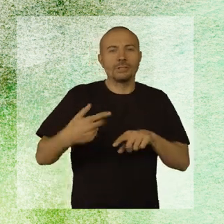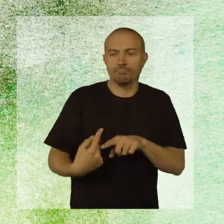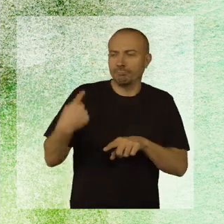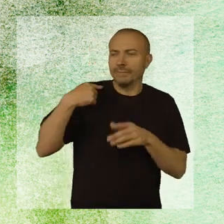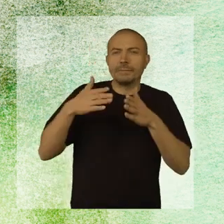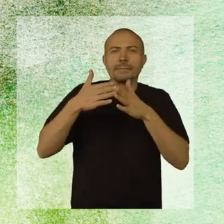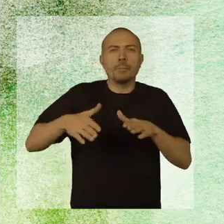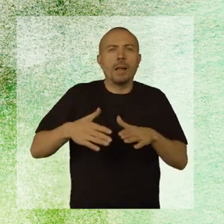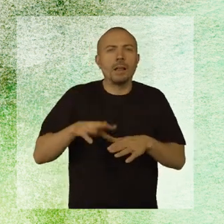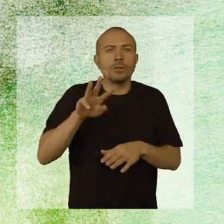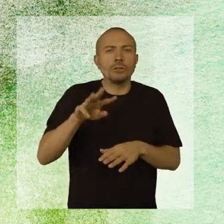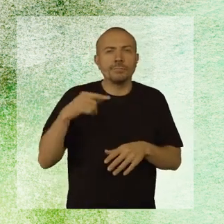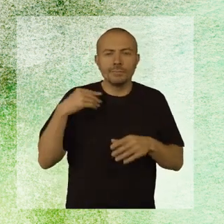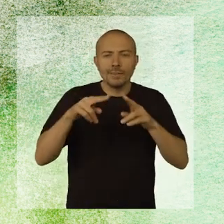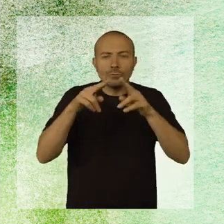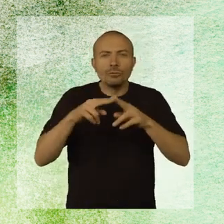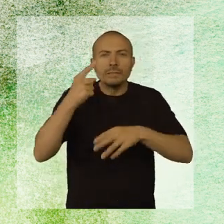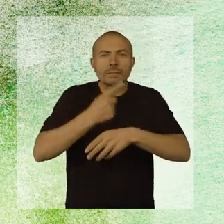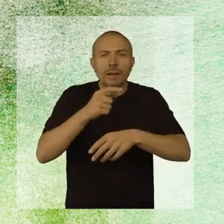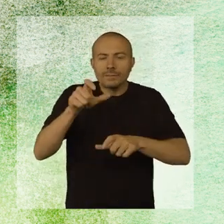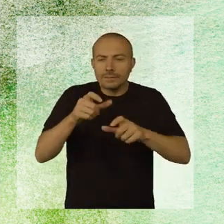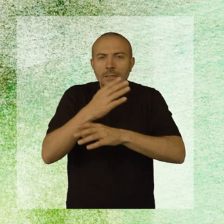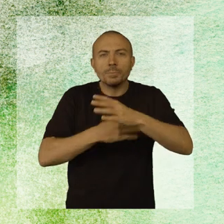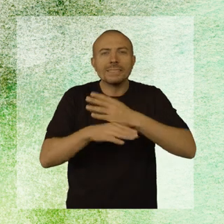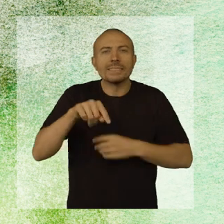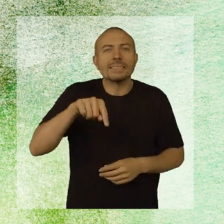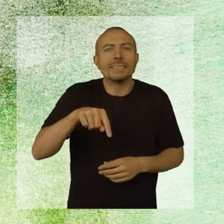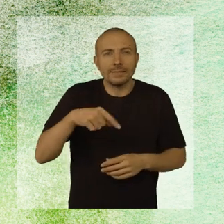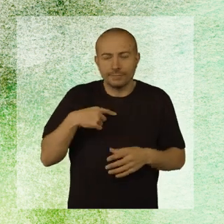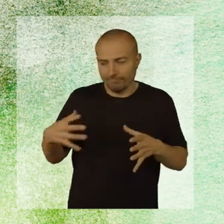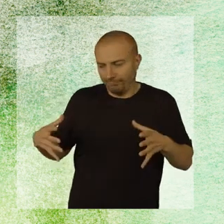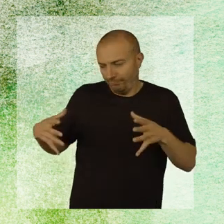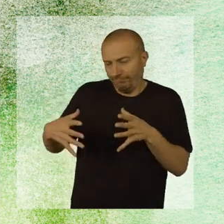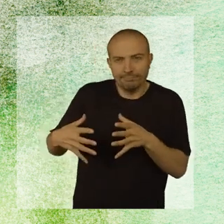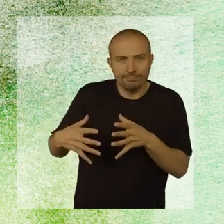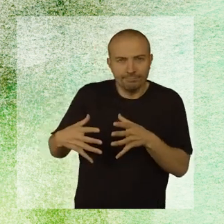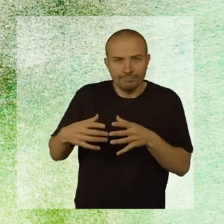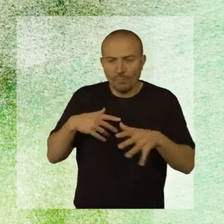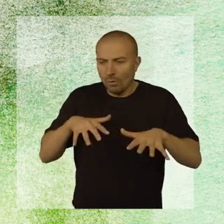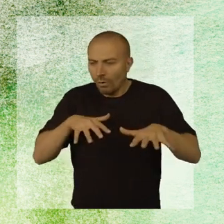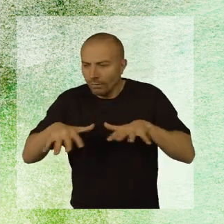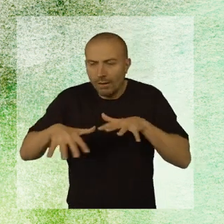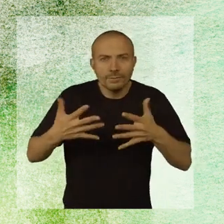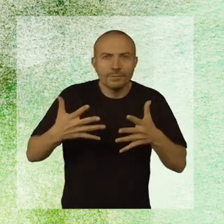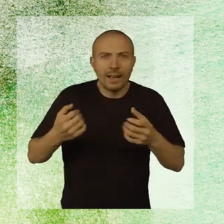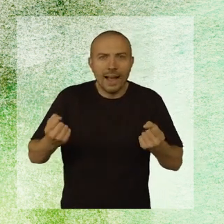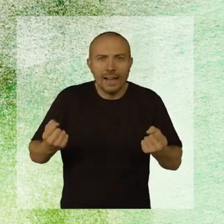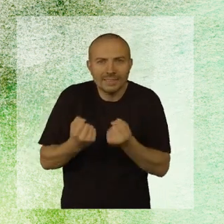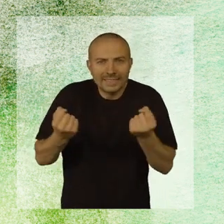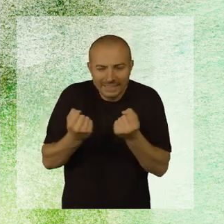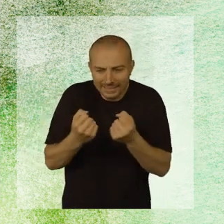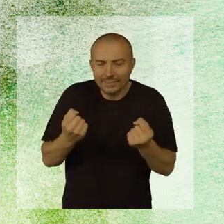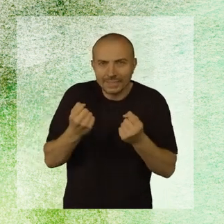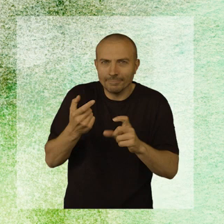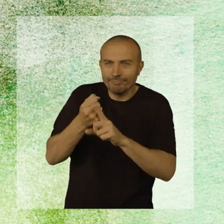association, le 3 décembre, Journée internationale des personnes handicapées, on essaie de faire des activités pour